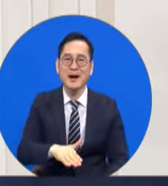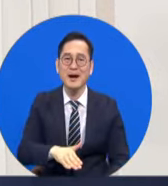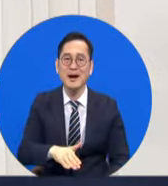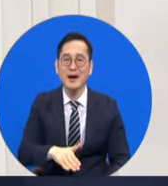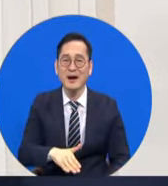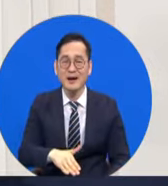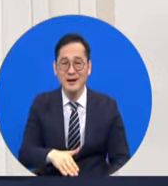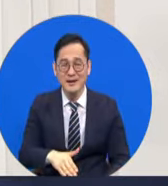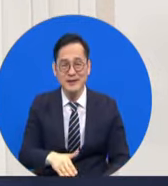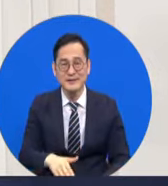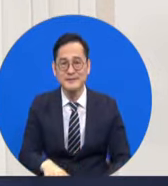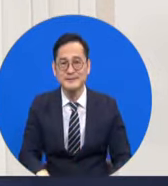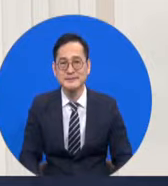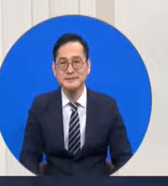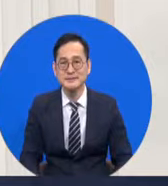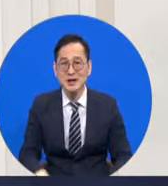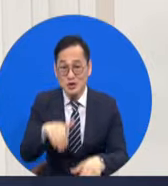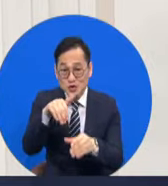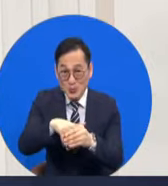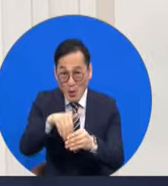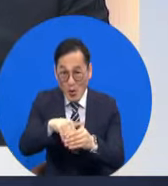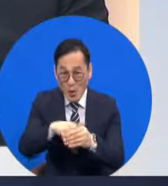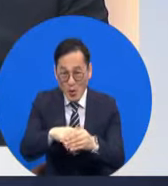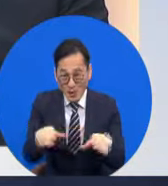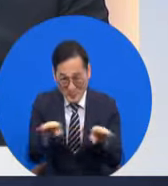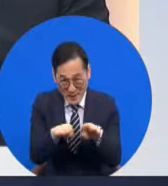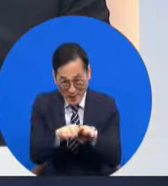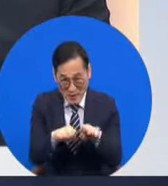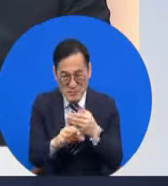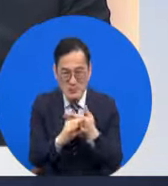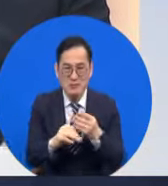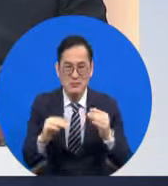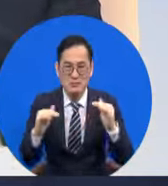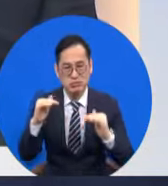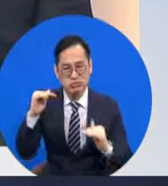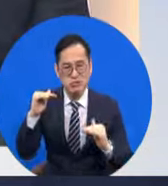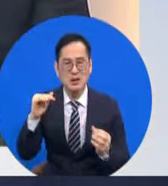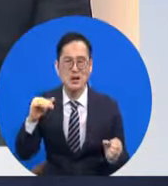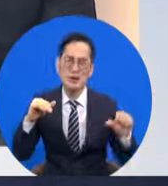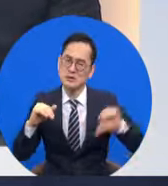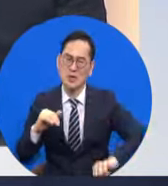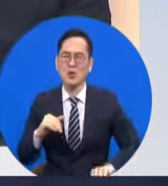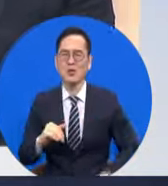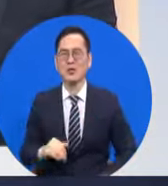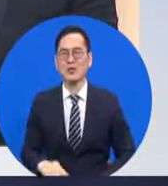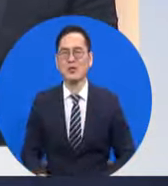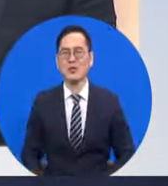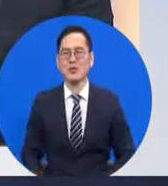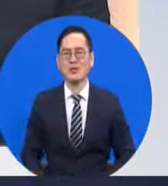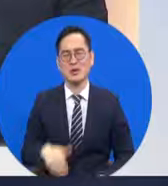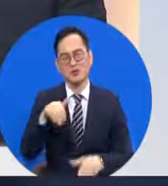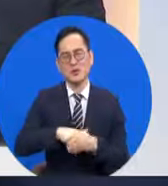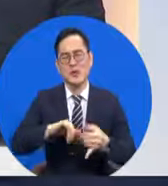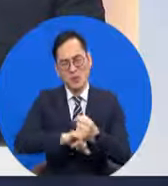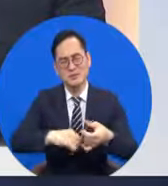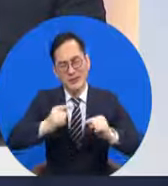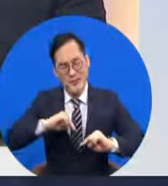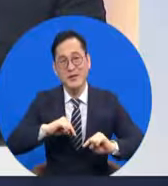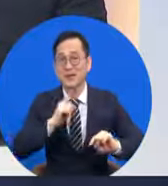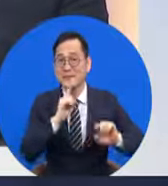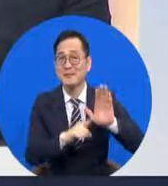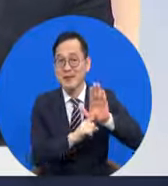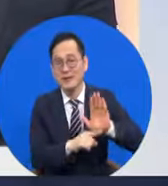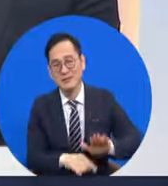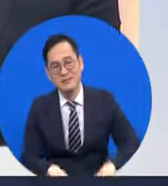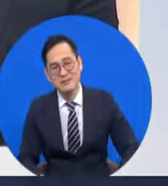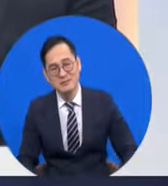현실이다. 그러니까 투표가 얼마나 중요하고 절박한지를 얘기하는 데 있어서는 지난 대선 패배 0.76%를 얘기하는 게